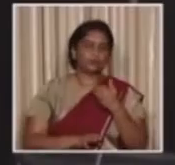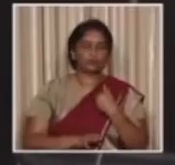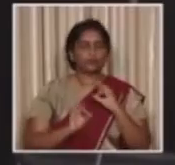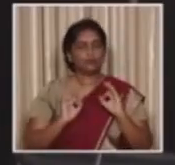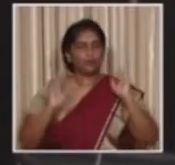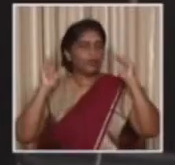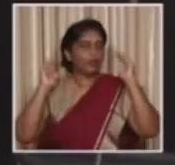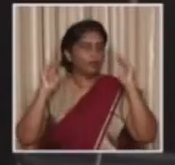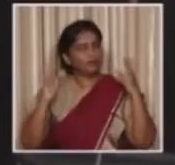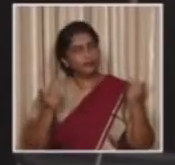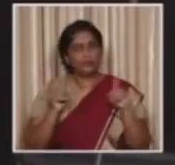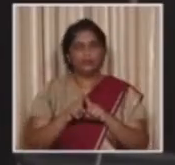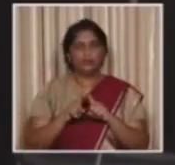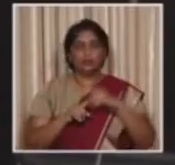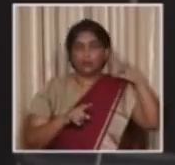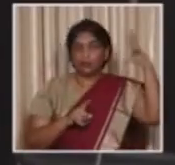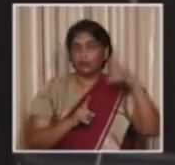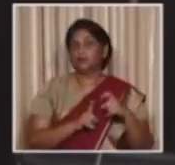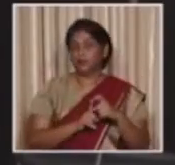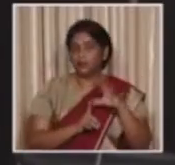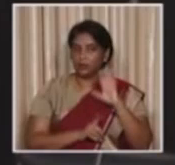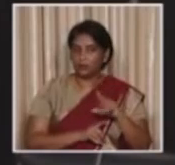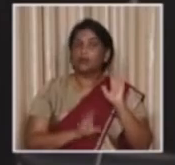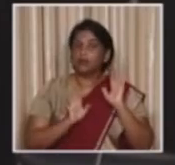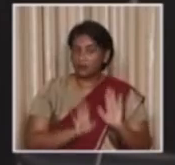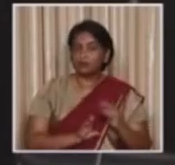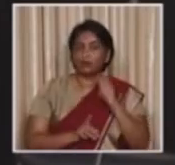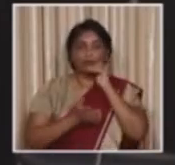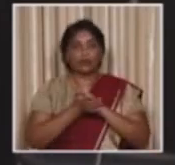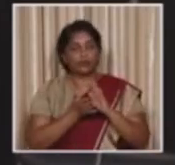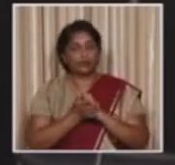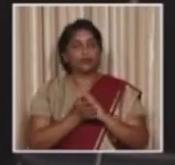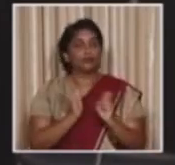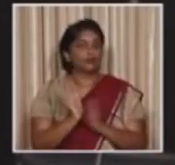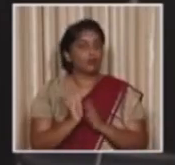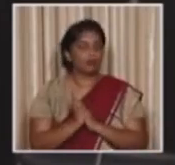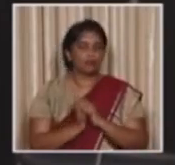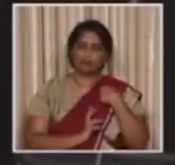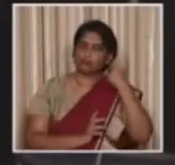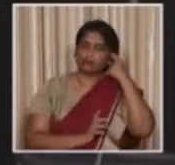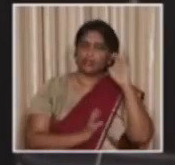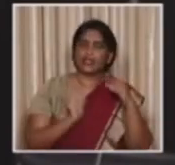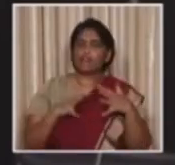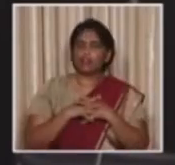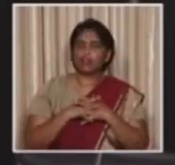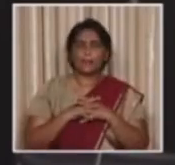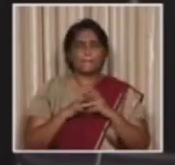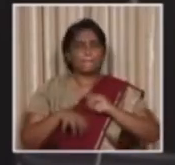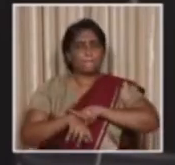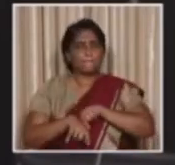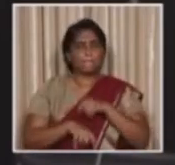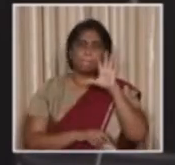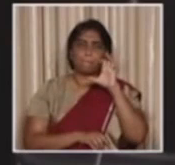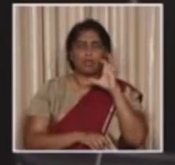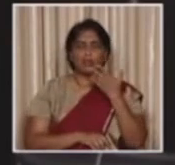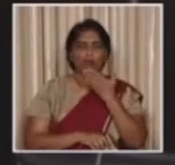0777449955 වර්ෂාපතනයක් එහෙමත් නැත්නම් නියන් තත්වයක් ඇති වෙයි කියලා නමුත් මහජන උපකිතා කොමිසම උපකල්පනය කරේ ගිගවොට් පැය 5000ක් ජනනය කරන්න පුළුවන්